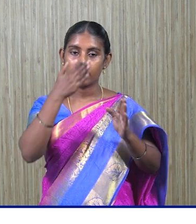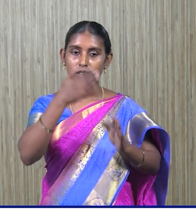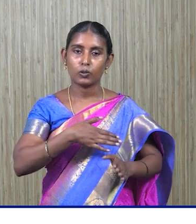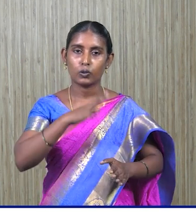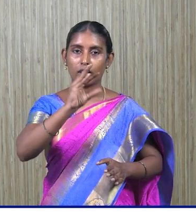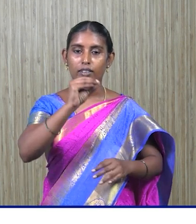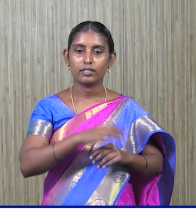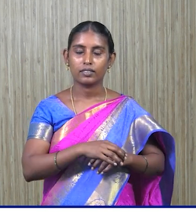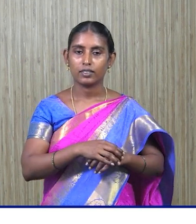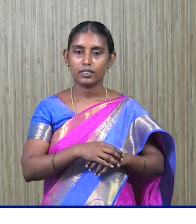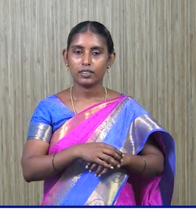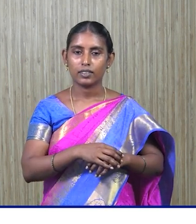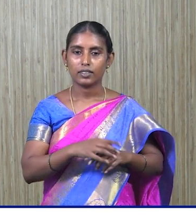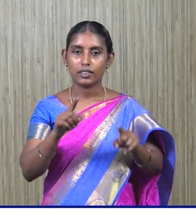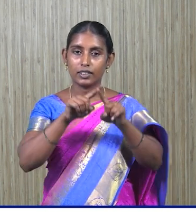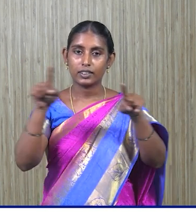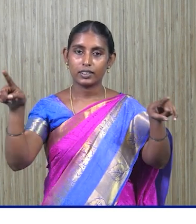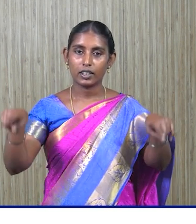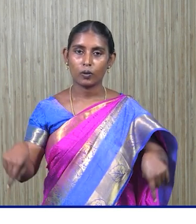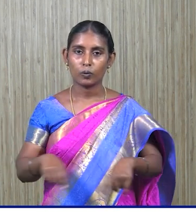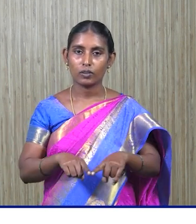இந்த செவ்வக கட்டத்தில் எத்தனை நட்சத்திரங்கள் இடம்பெற்றுள்ளன?